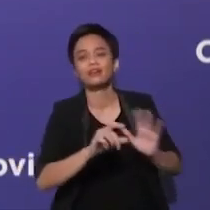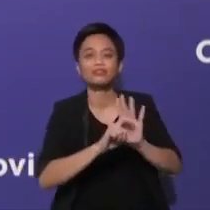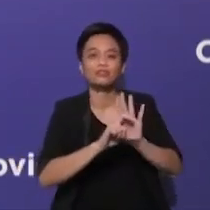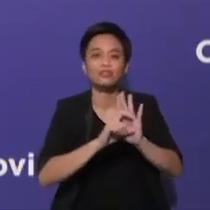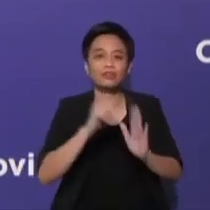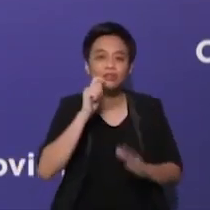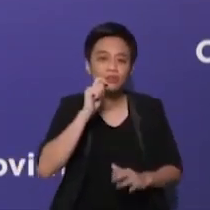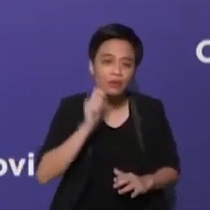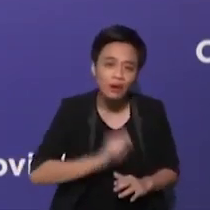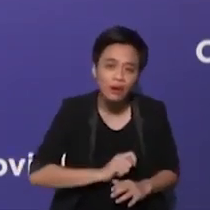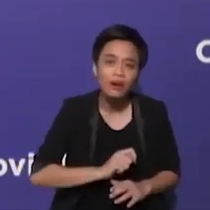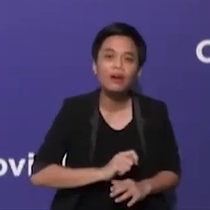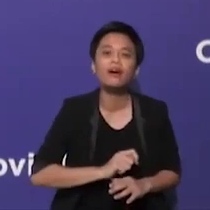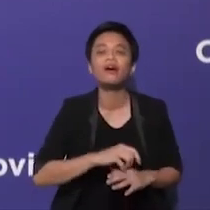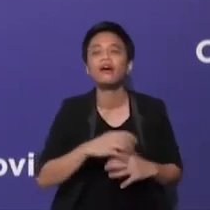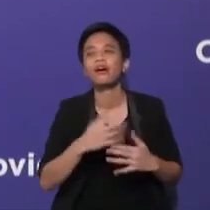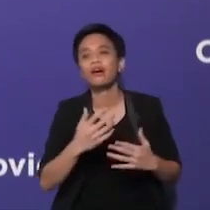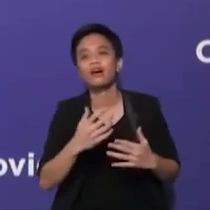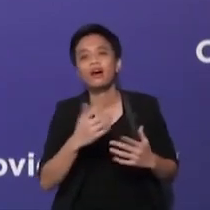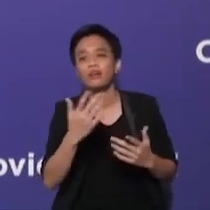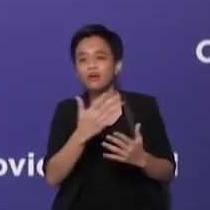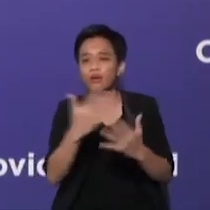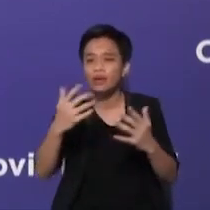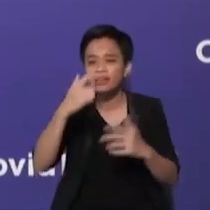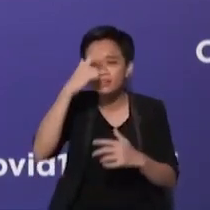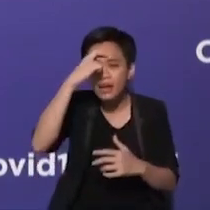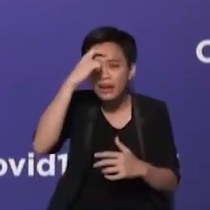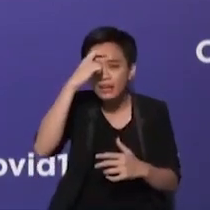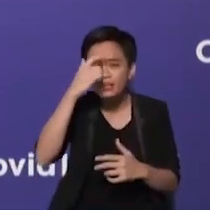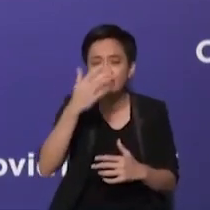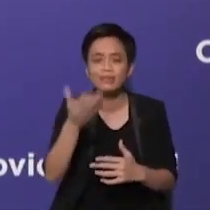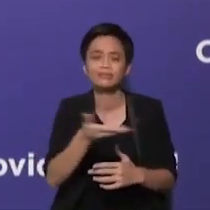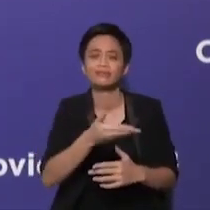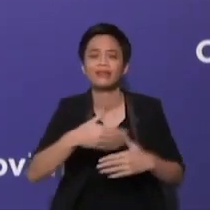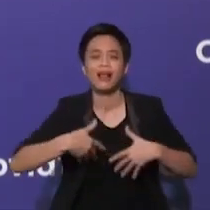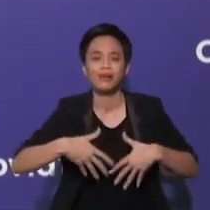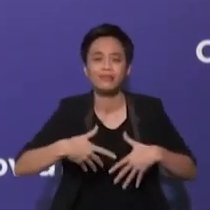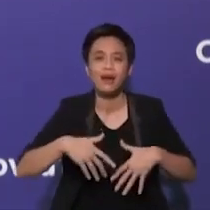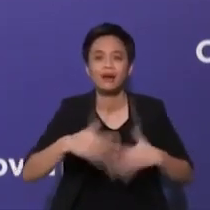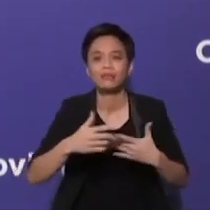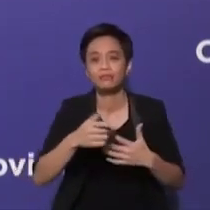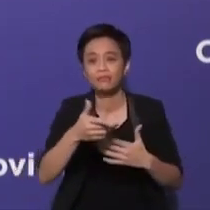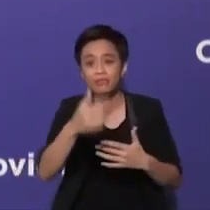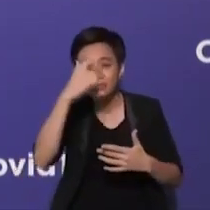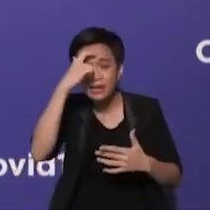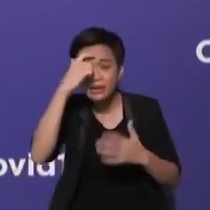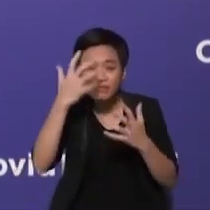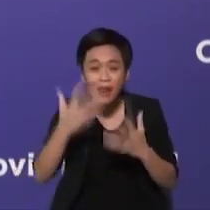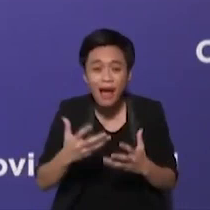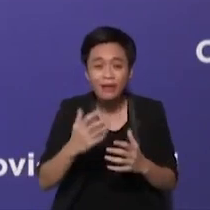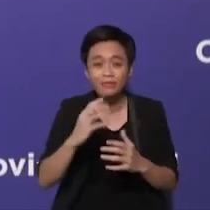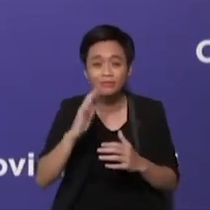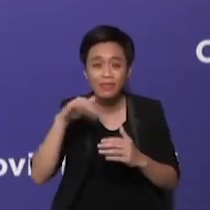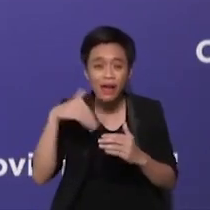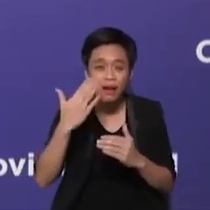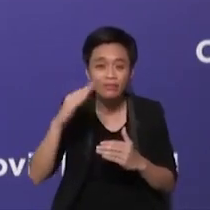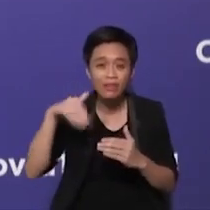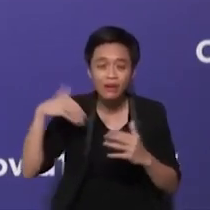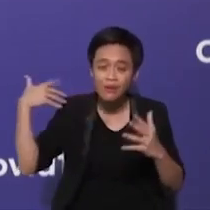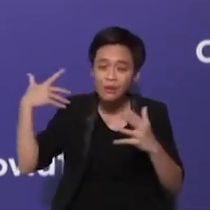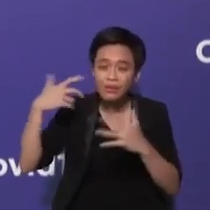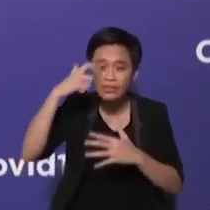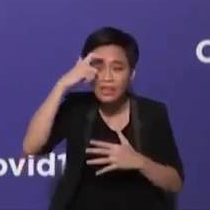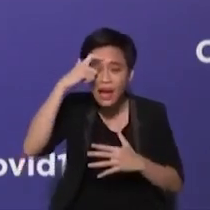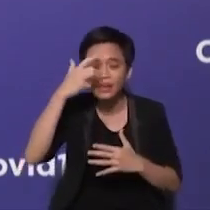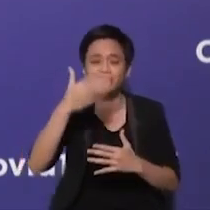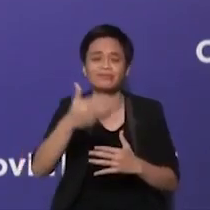lanjut saudara-saudara kita yang sakit kronis yang sudah bertahun-tahun ini juga